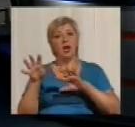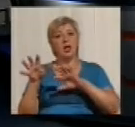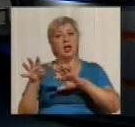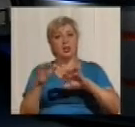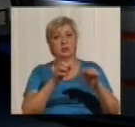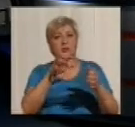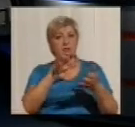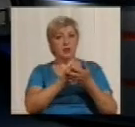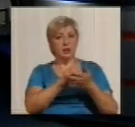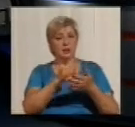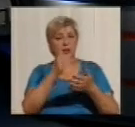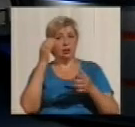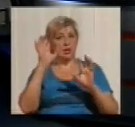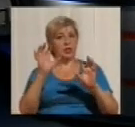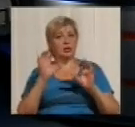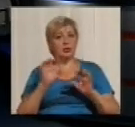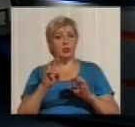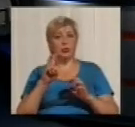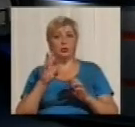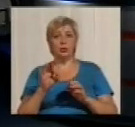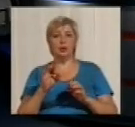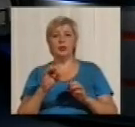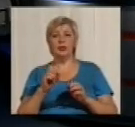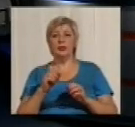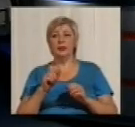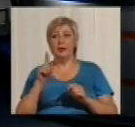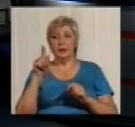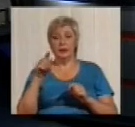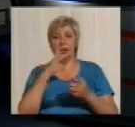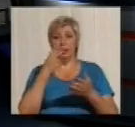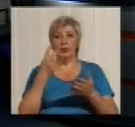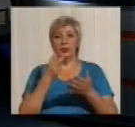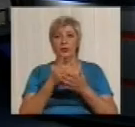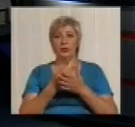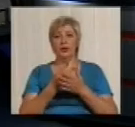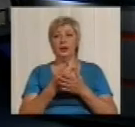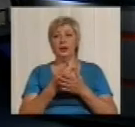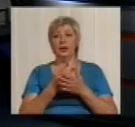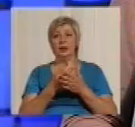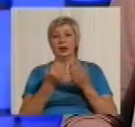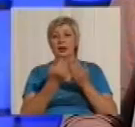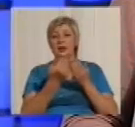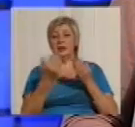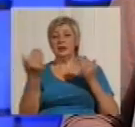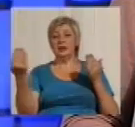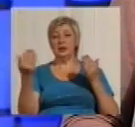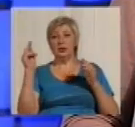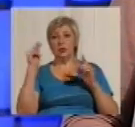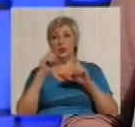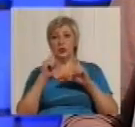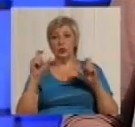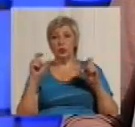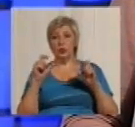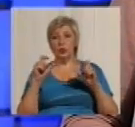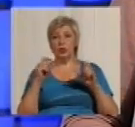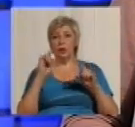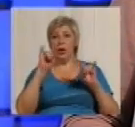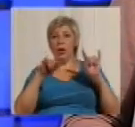Олександро. От зараз що ми бачимо? Ну, там же видно, йде стіна школи, там видно металопластикові окна,